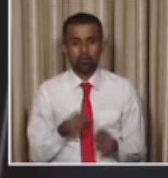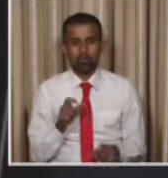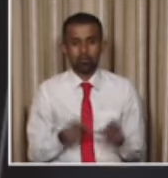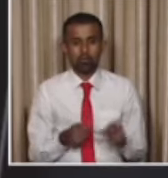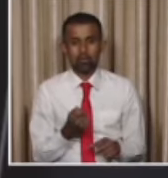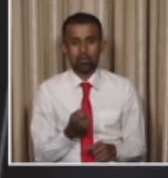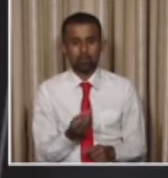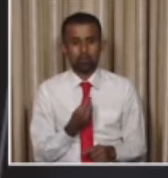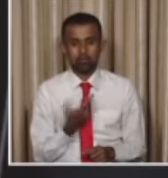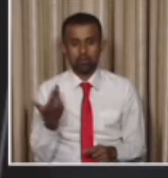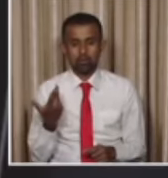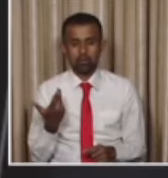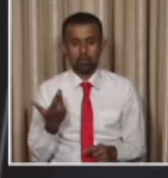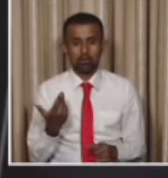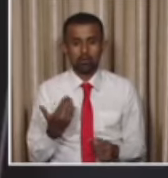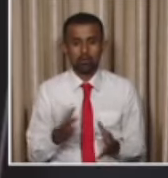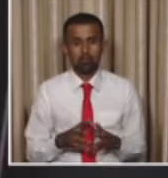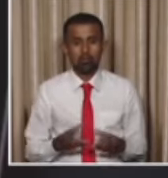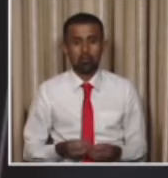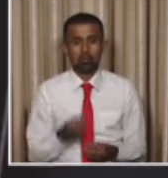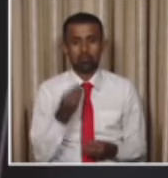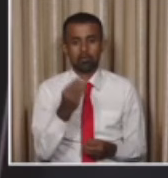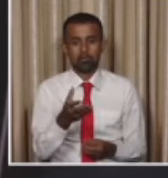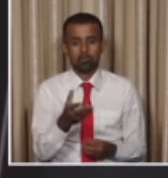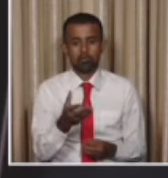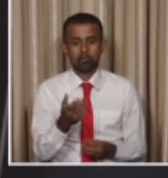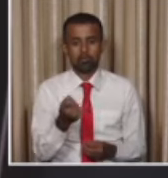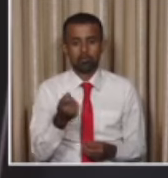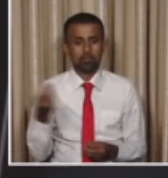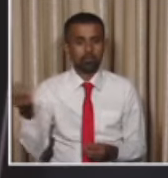සල්ලි දෙන්නේ නැත්නම් අපි බඩු ටික යවුවාම ඒ බඩු ටිකේ